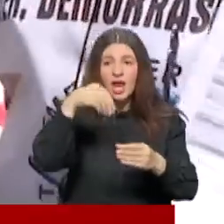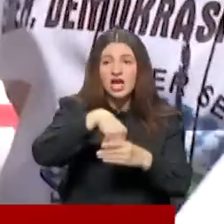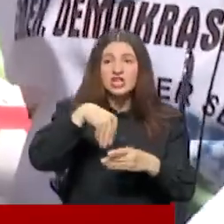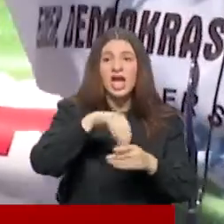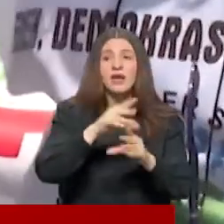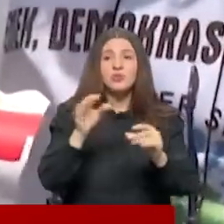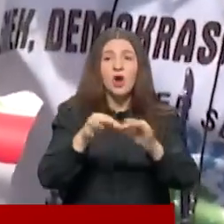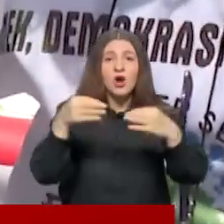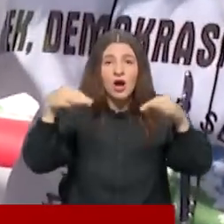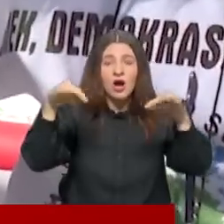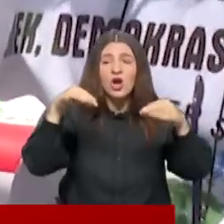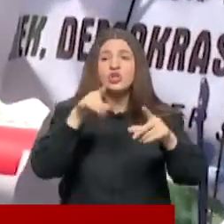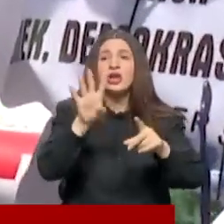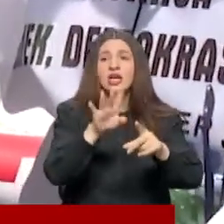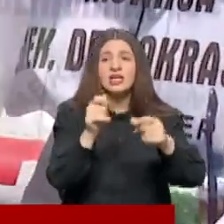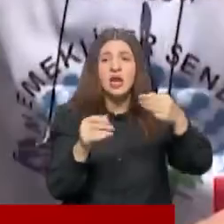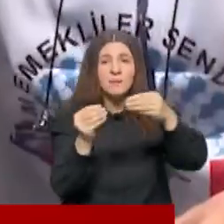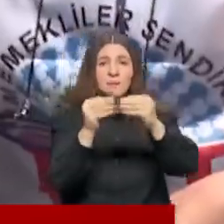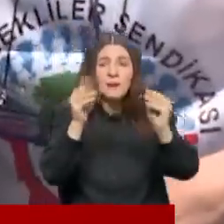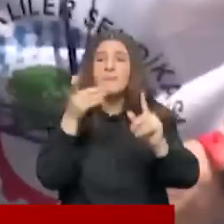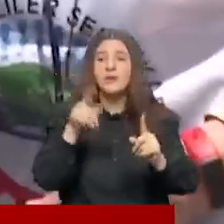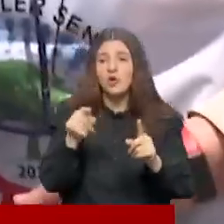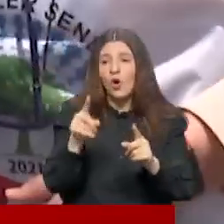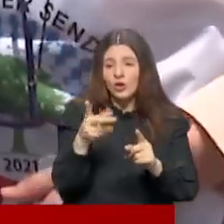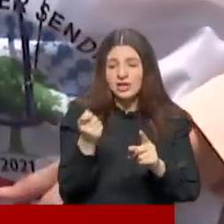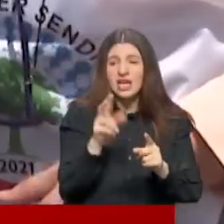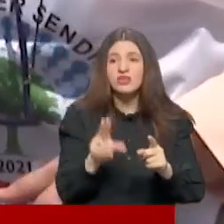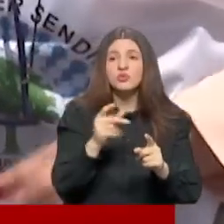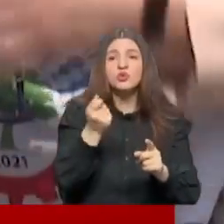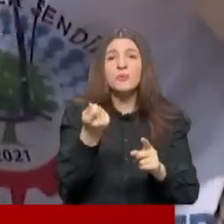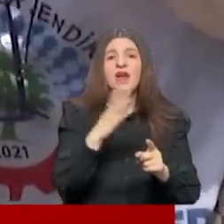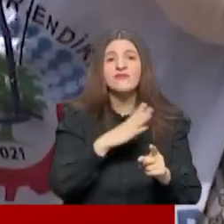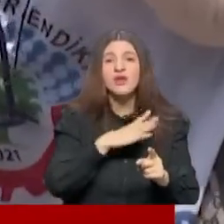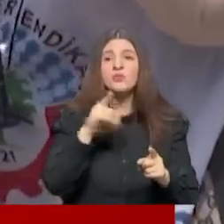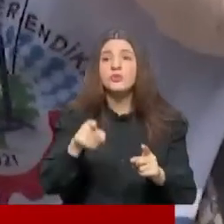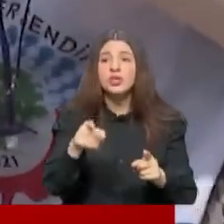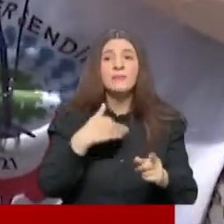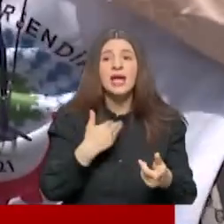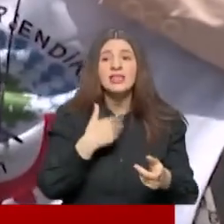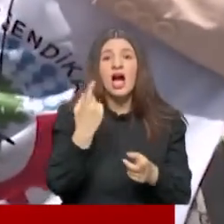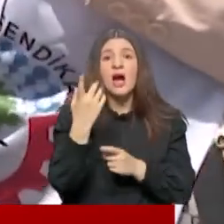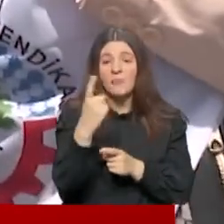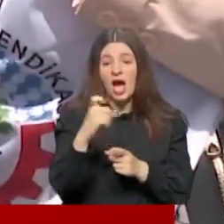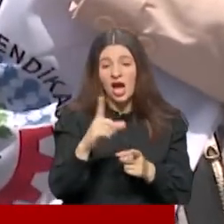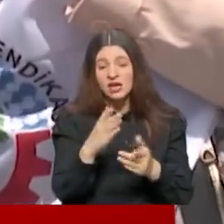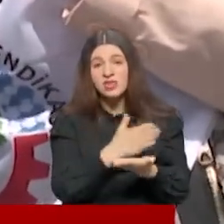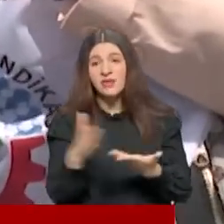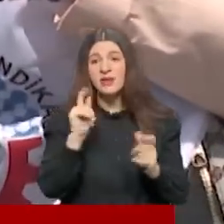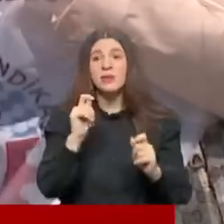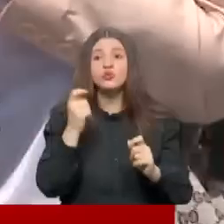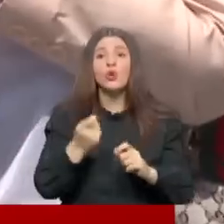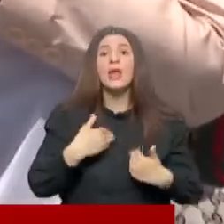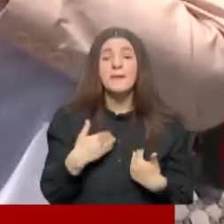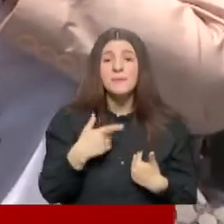paranın hepsi bu. Şu 40 liram var. Şurada da 12 lira 70 kuruş param var. Bununla ben ay başını getirmek